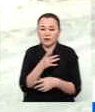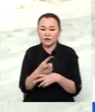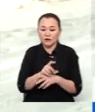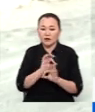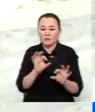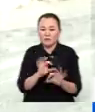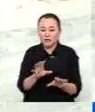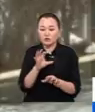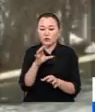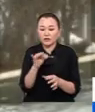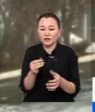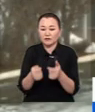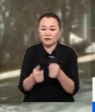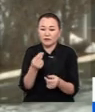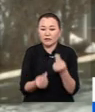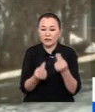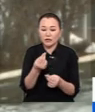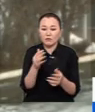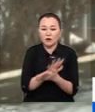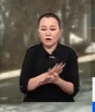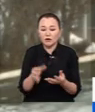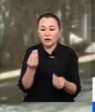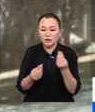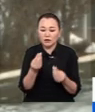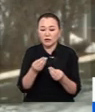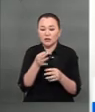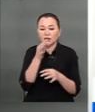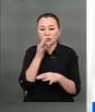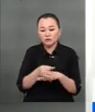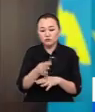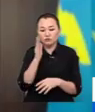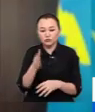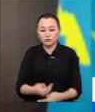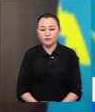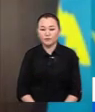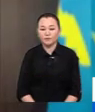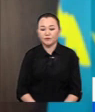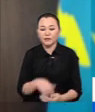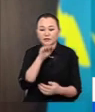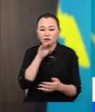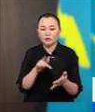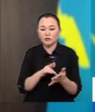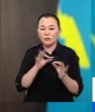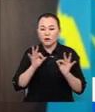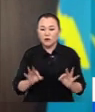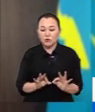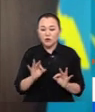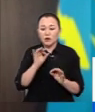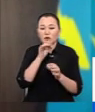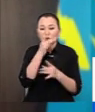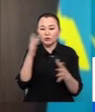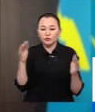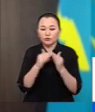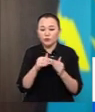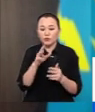Сонымен қатар Sony PlayStation балалар тегін ойнайтын еді деп ақталды. Текелі қаласы прокуратурасы мәдениет үйі